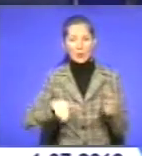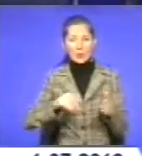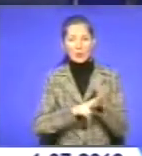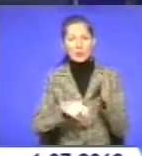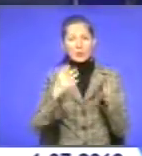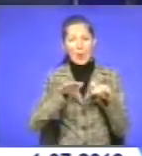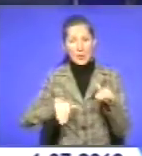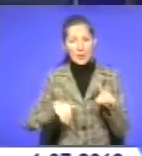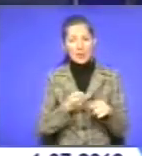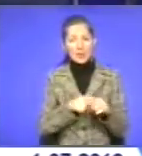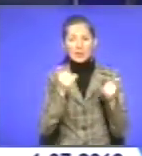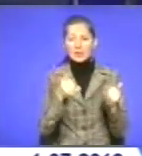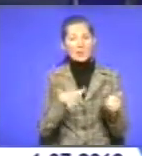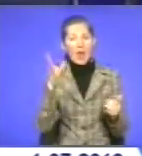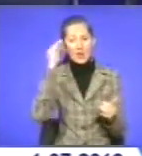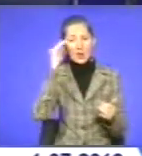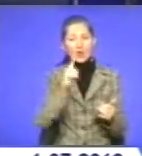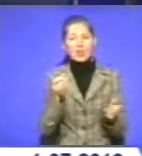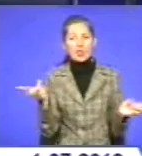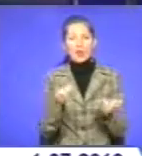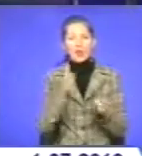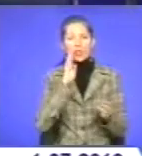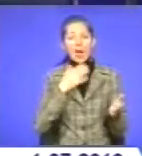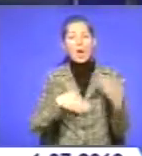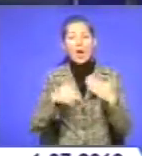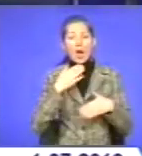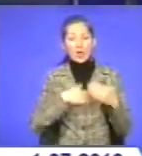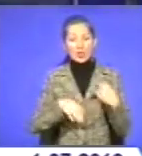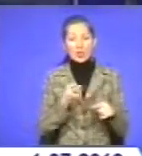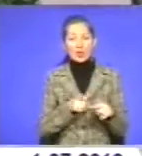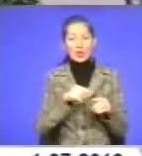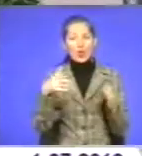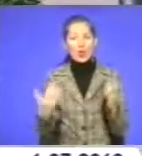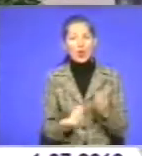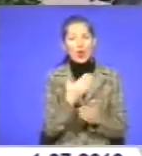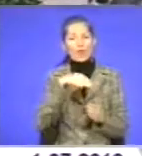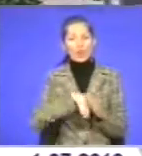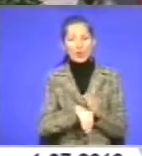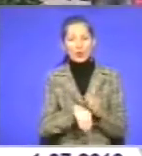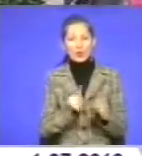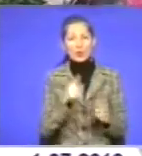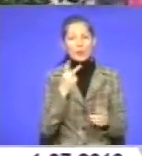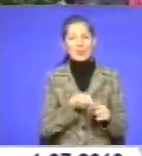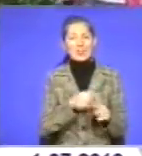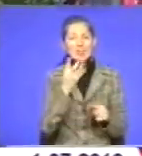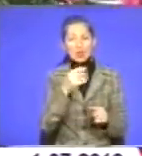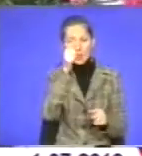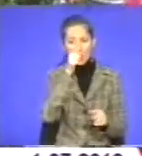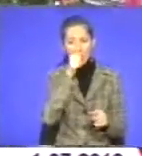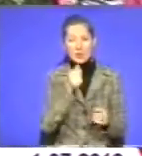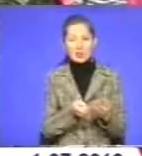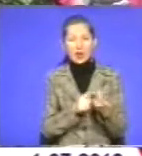враховують. Чи варто жінкам особливо радіти цьому нововведенню? Далі у сюжеті. Аби ці 4 місяці зарахували в